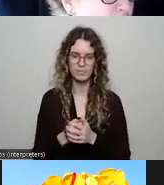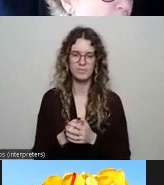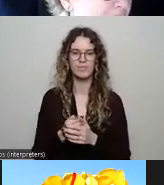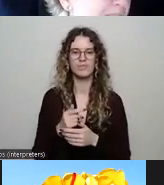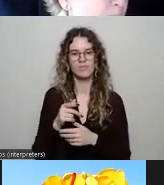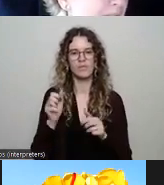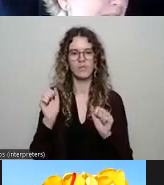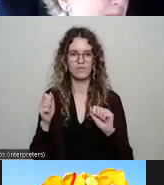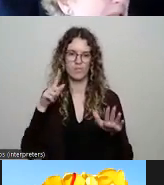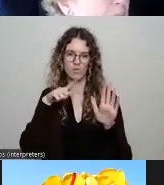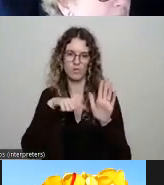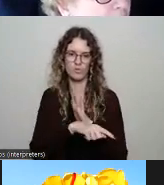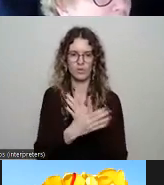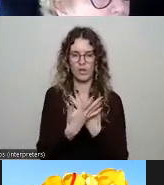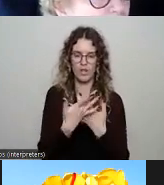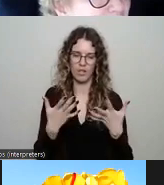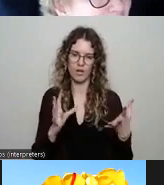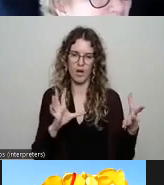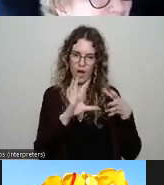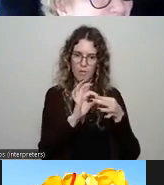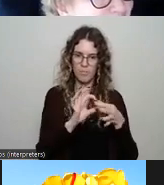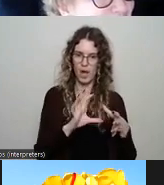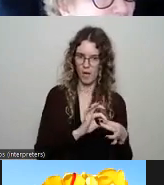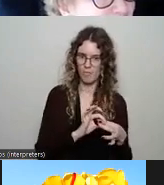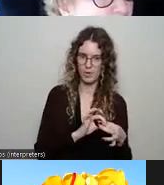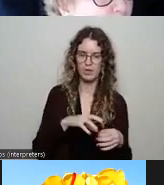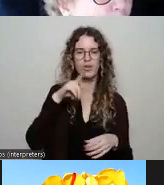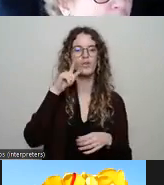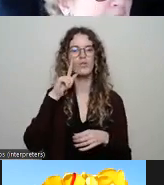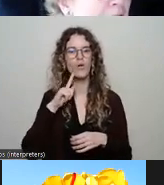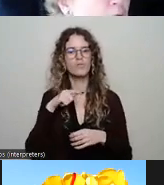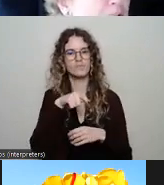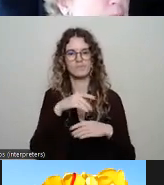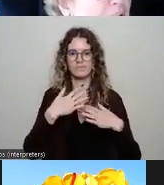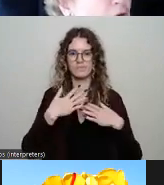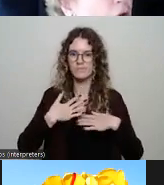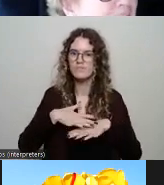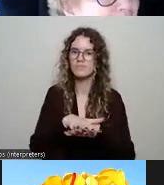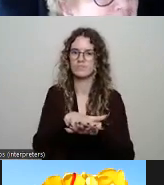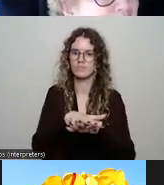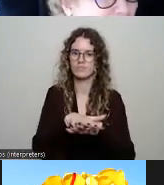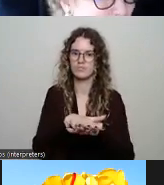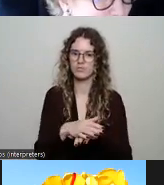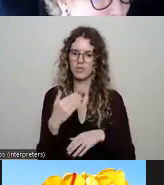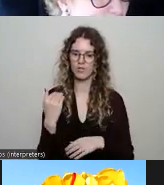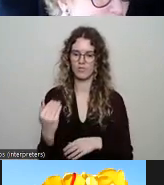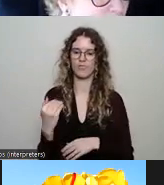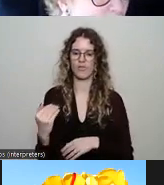tikrais turinio aspektais. Bet labai norėtųsi, kad ta integracija būtų, nu, vat būtent toje